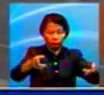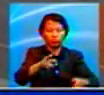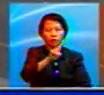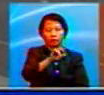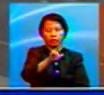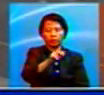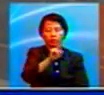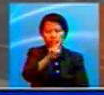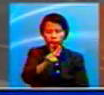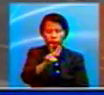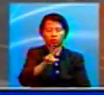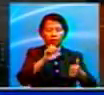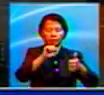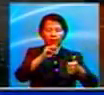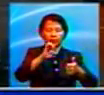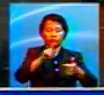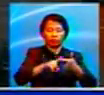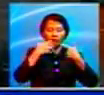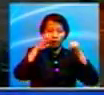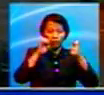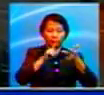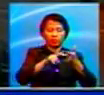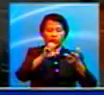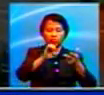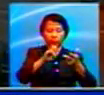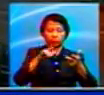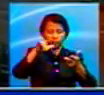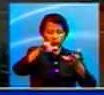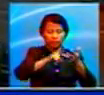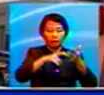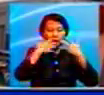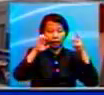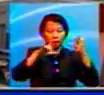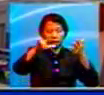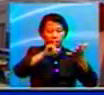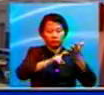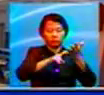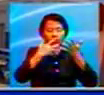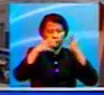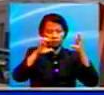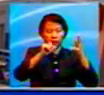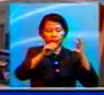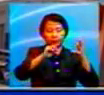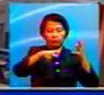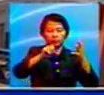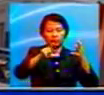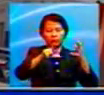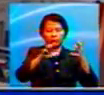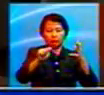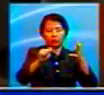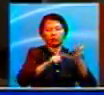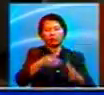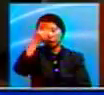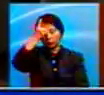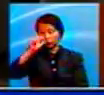KLIA2 iaitu Malindo Air, Lion Air, Cebu Pacific Air, Tiger Air dan Tiger Air Mandala. Dalam pada itu,